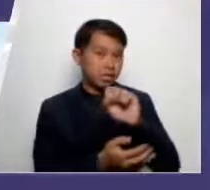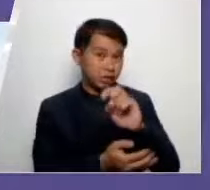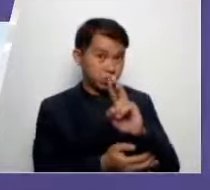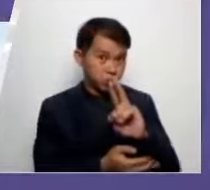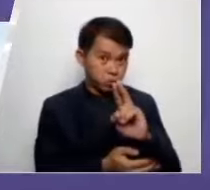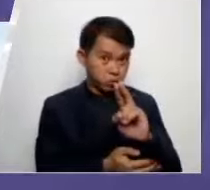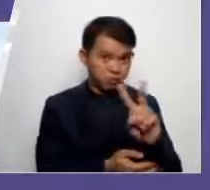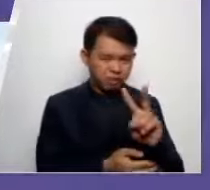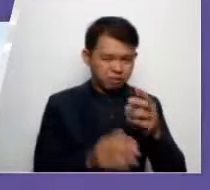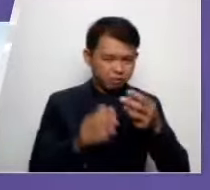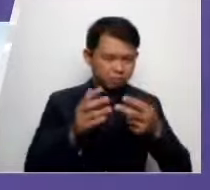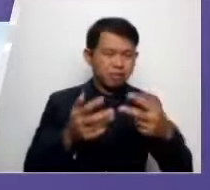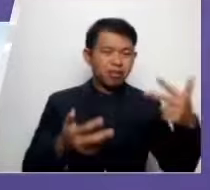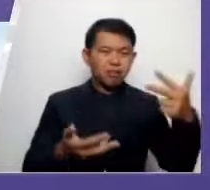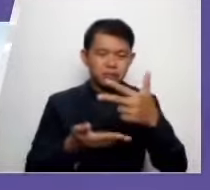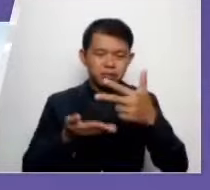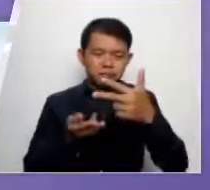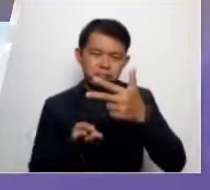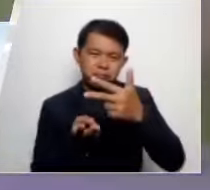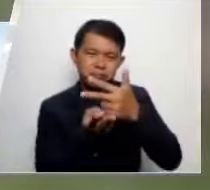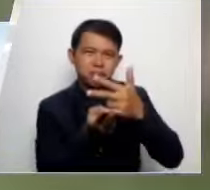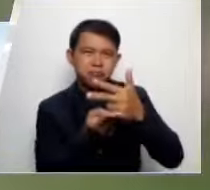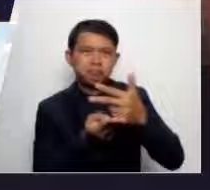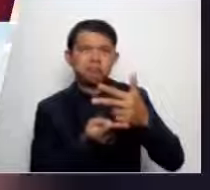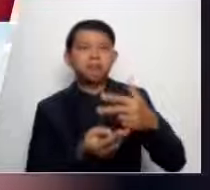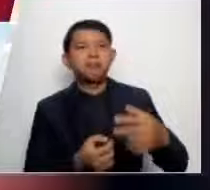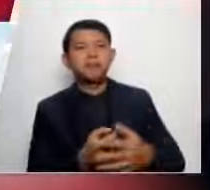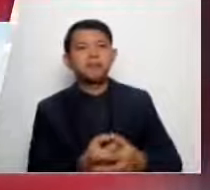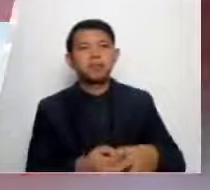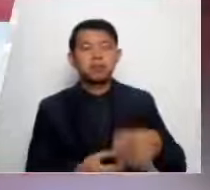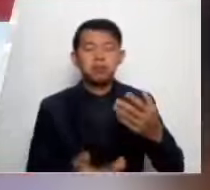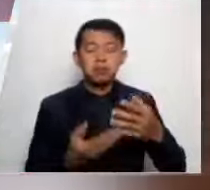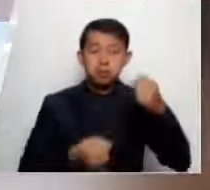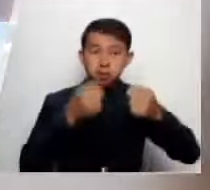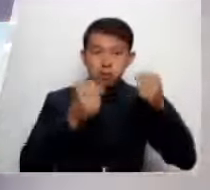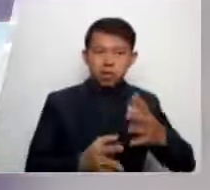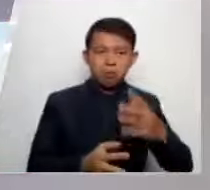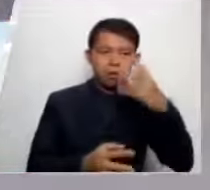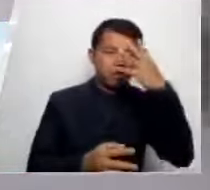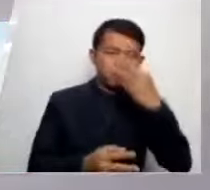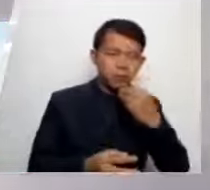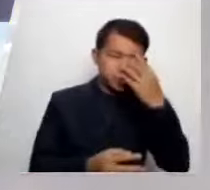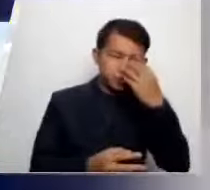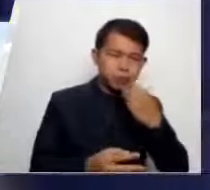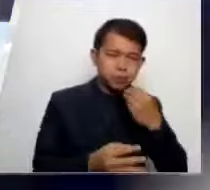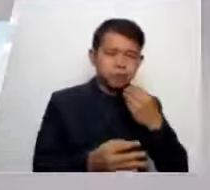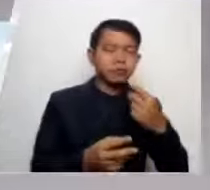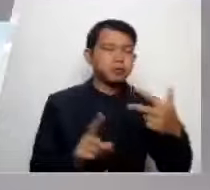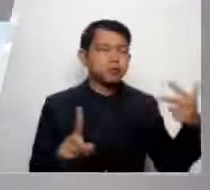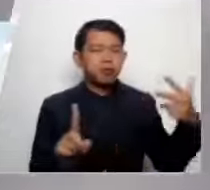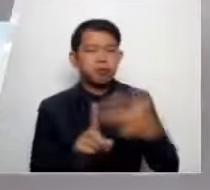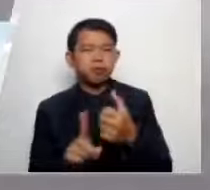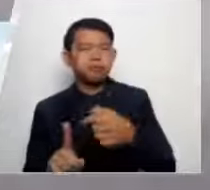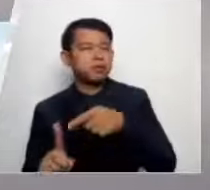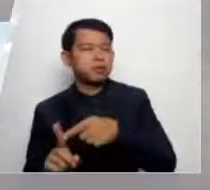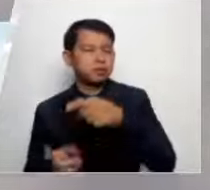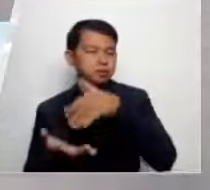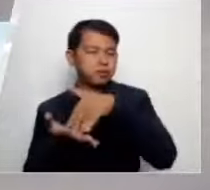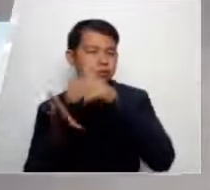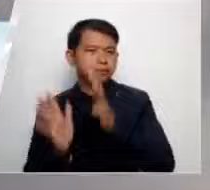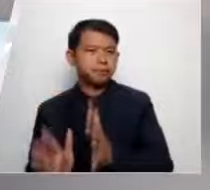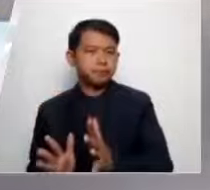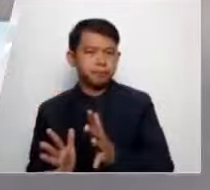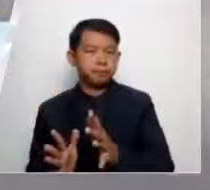pulis, nakatulog umano ang senior citizen na driver na posibleng maharap sa reklamong reckless imprudence resulting in homicide and damage to